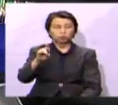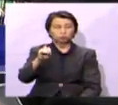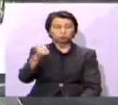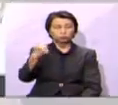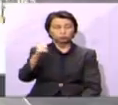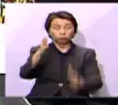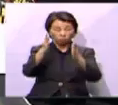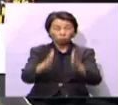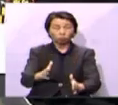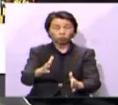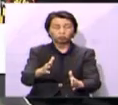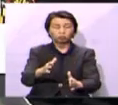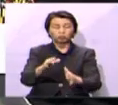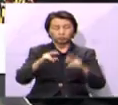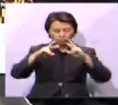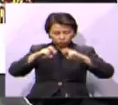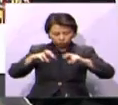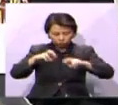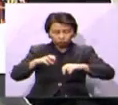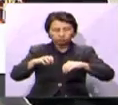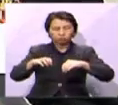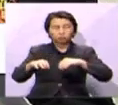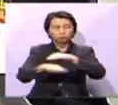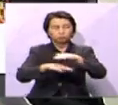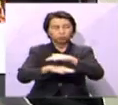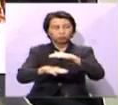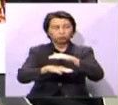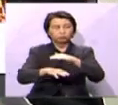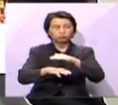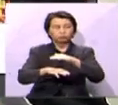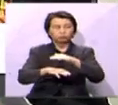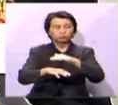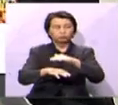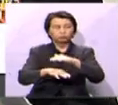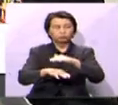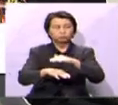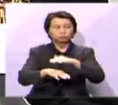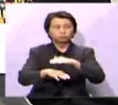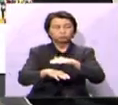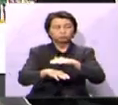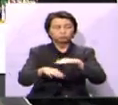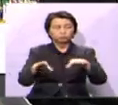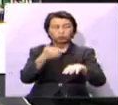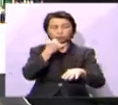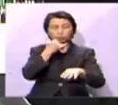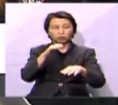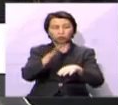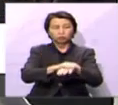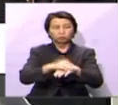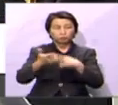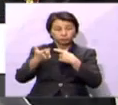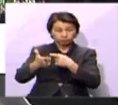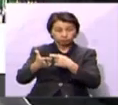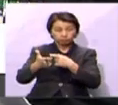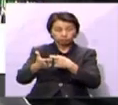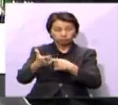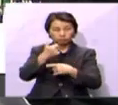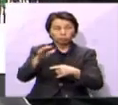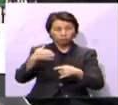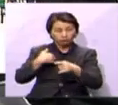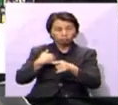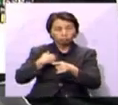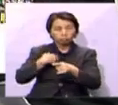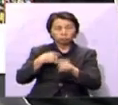51,810 penagih. Siasatan juga dijalankan di bawah seksyen tiba kesalahan atas jatuh api kerana